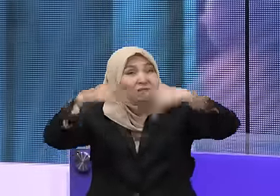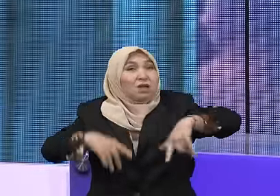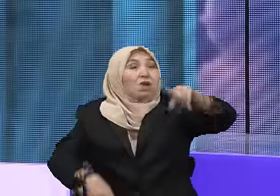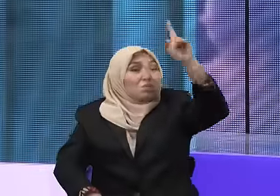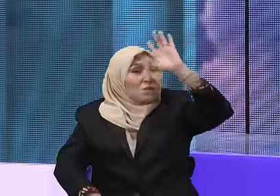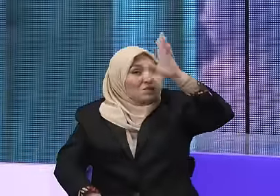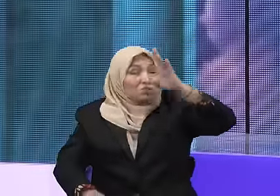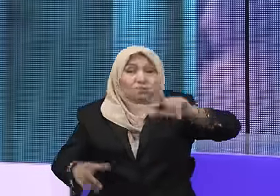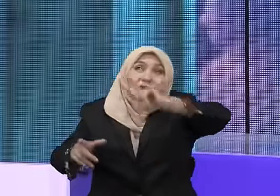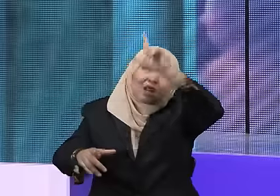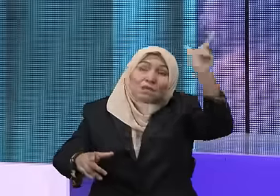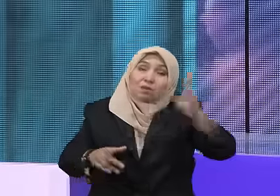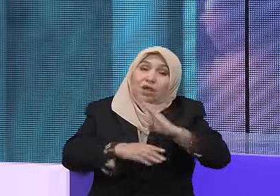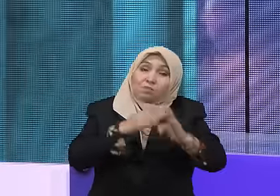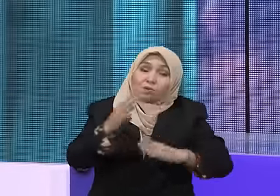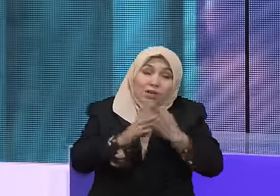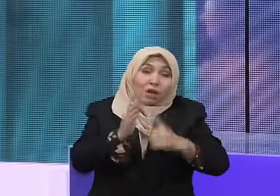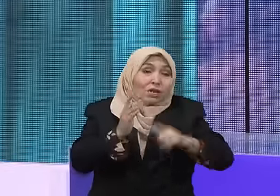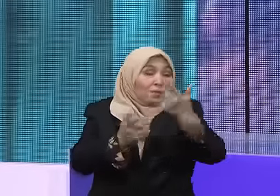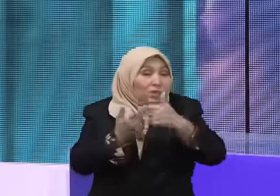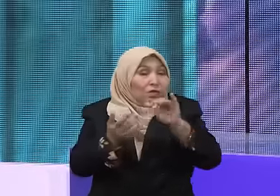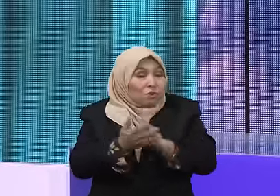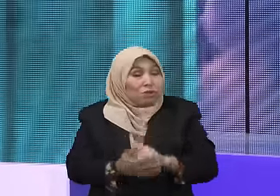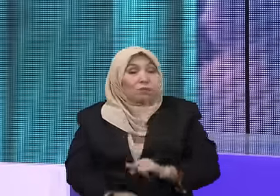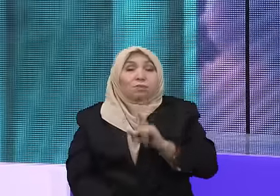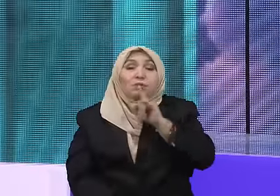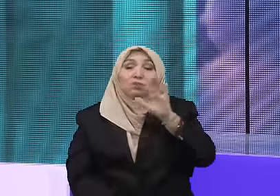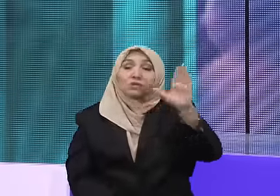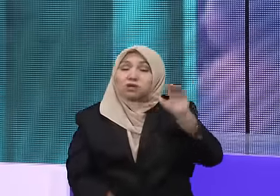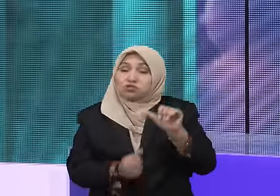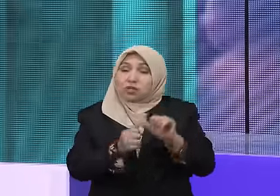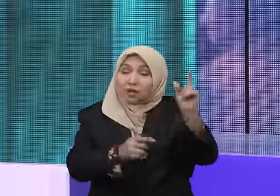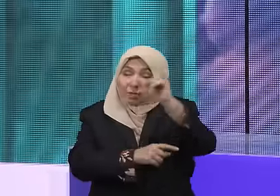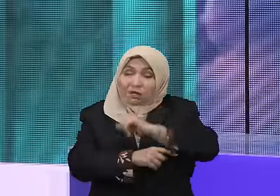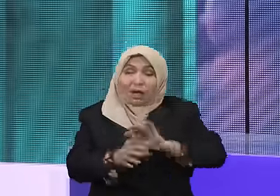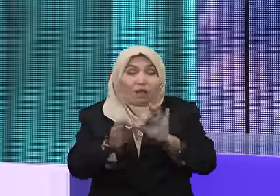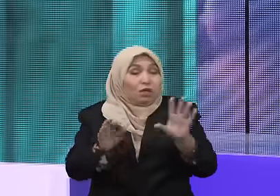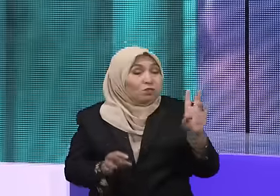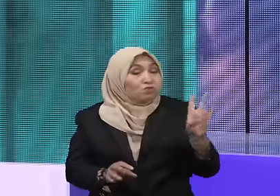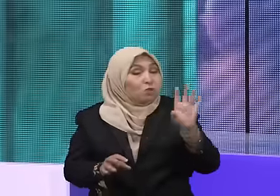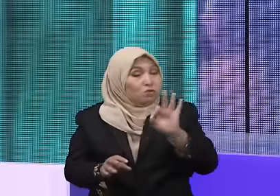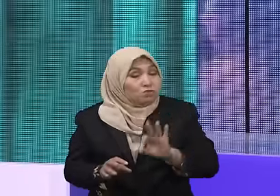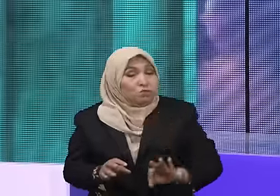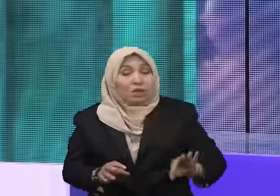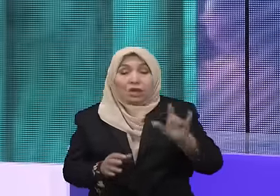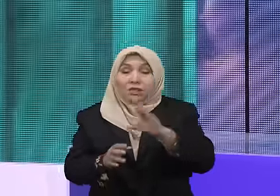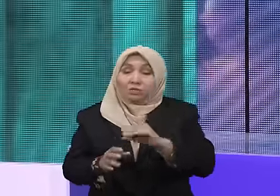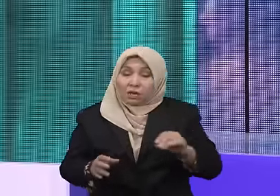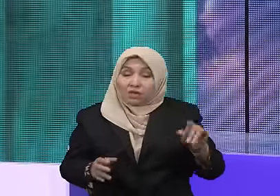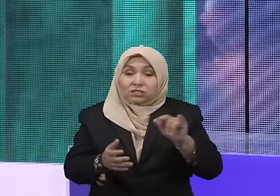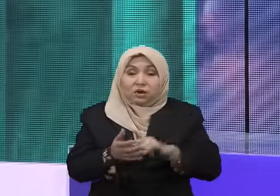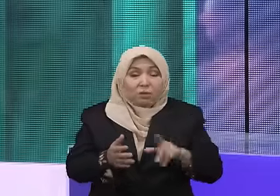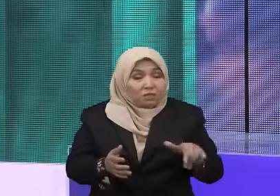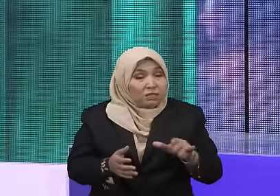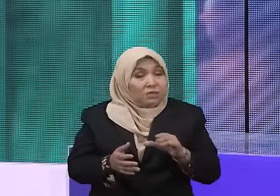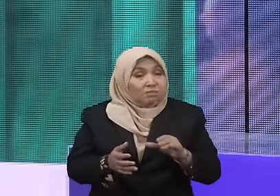langit dan bumi ini. Dan lebih daripada itu, bila kita berikrar setiap hari, ayat 79 ini, inni wajjahtu wajhiya lillazi fatara as-samawati